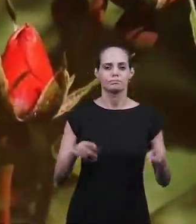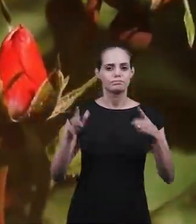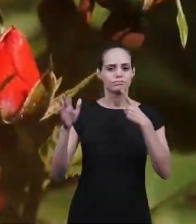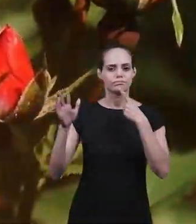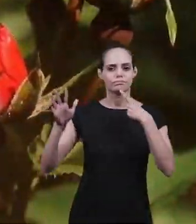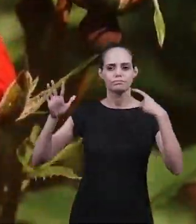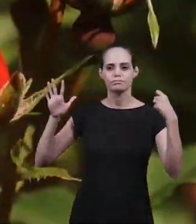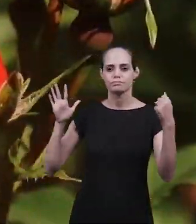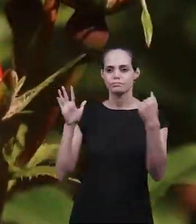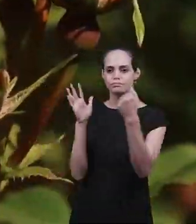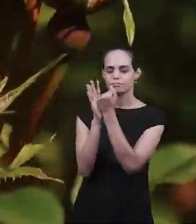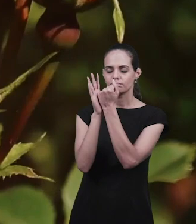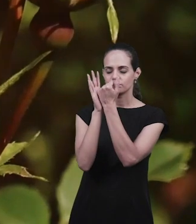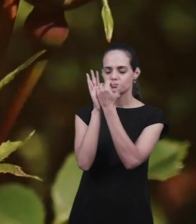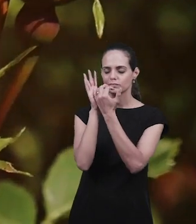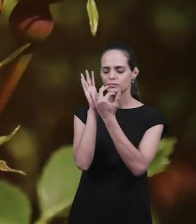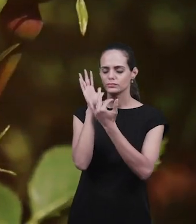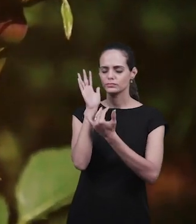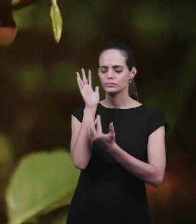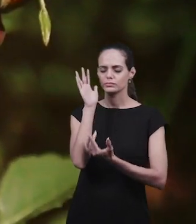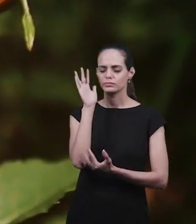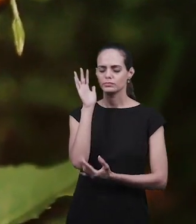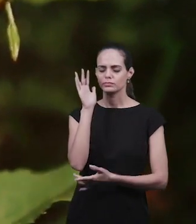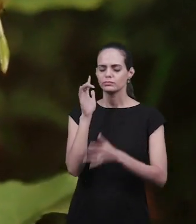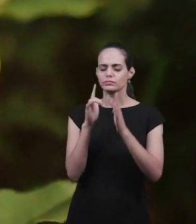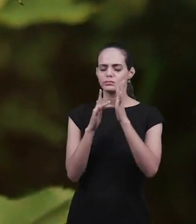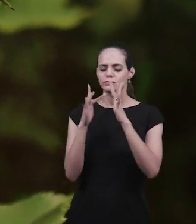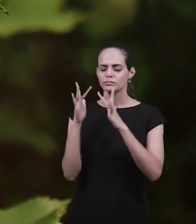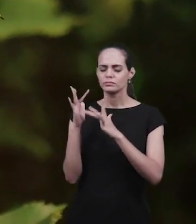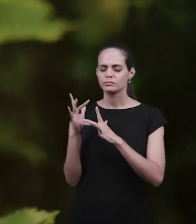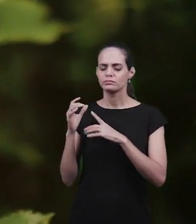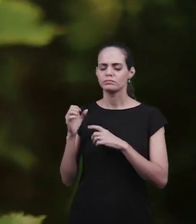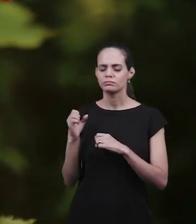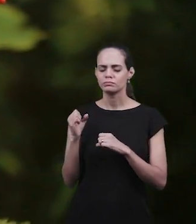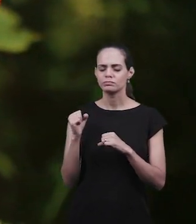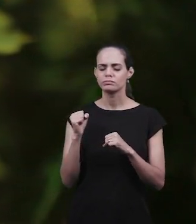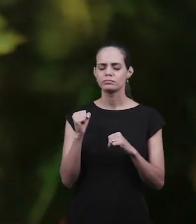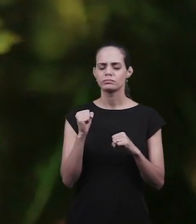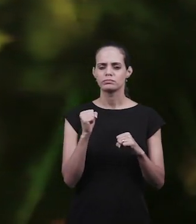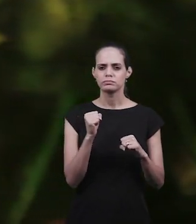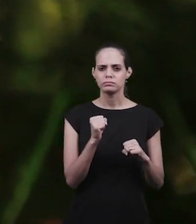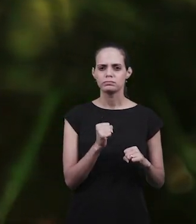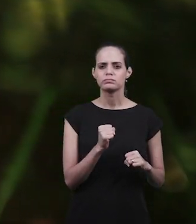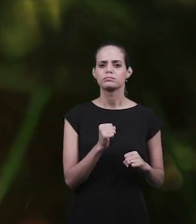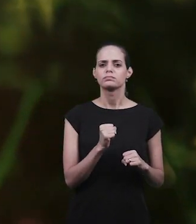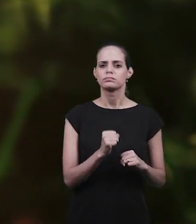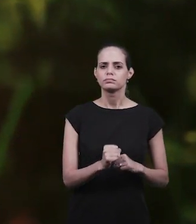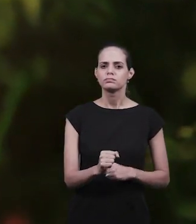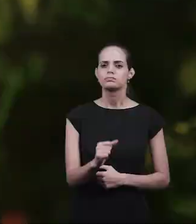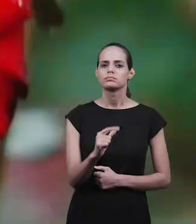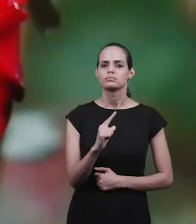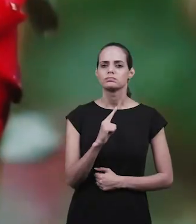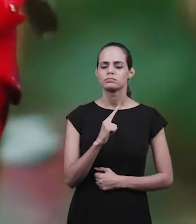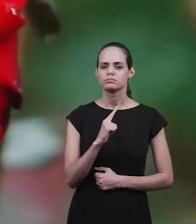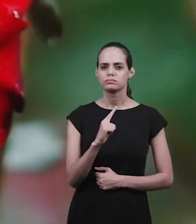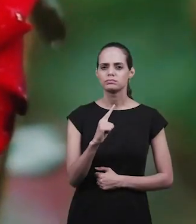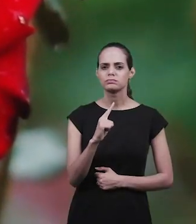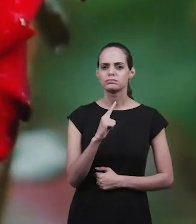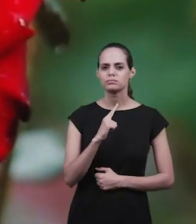O sangue de Jesus tem poder,